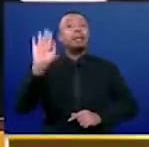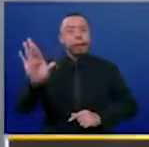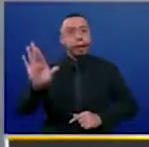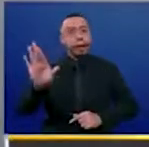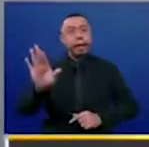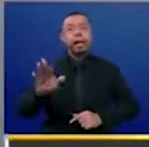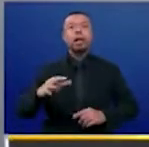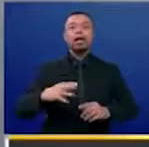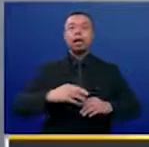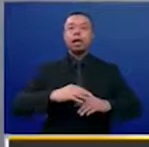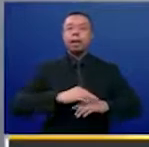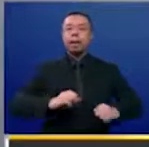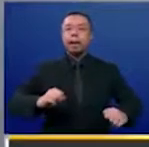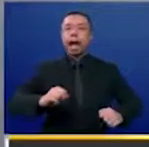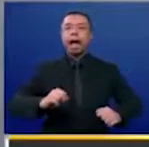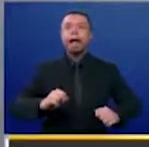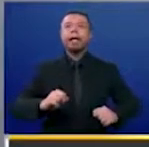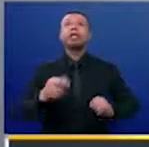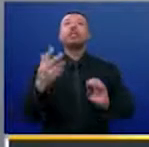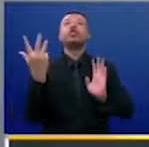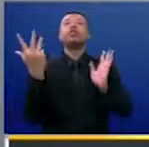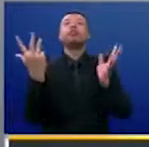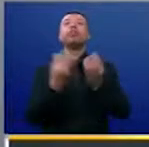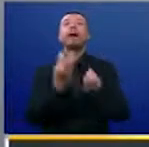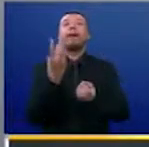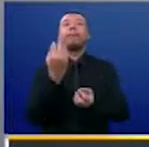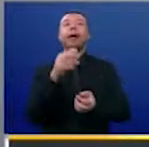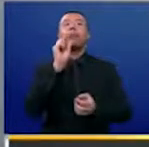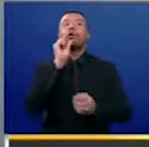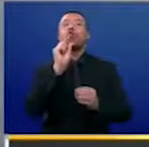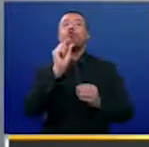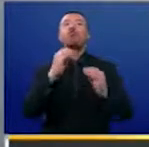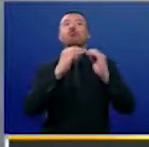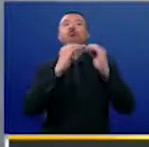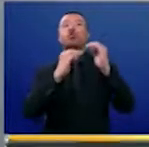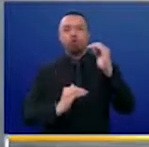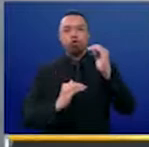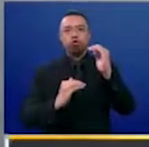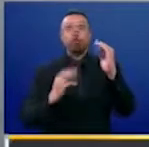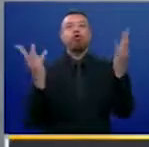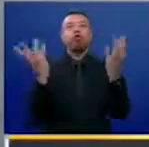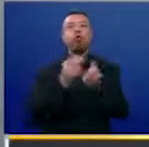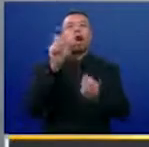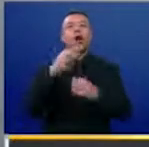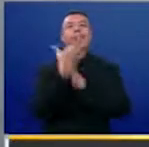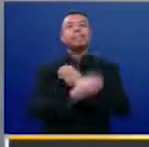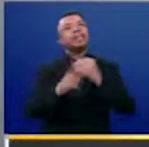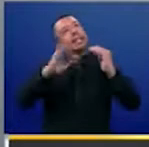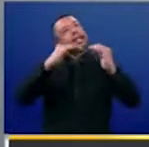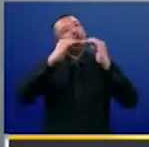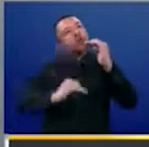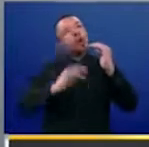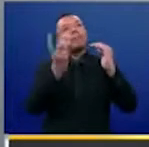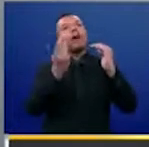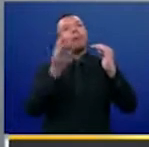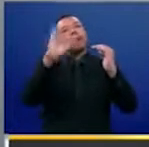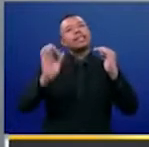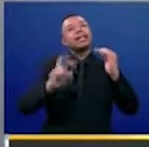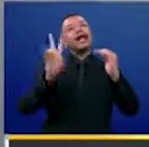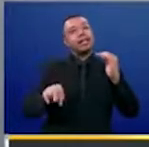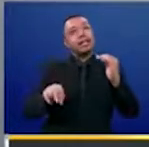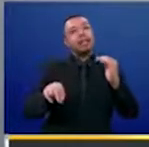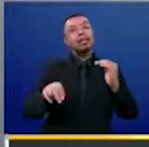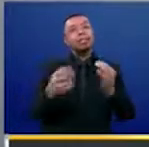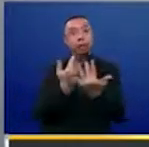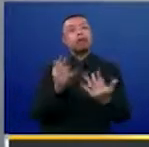turun berani mematok Angka berapa untuk penurunan Angka kemiskinan serasa ini akan